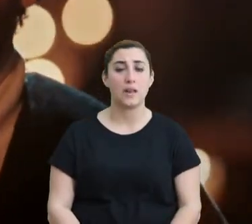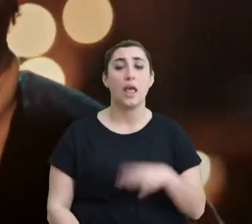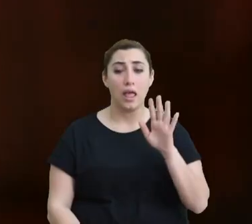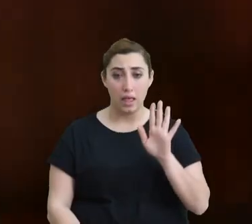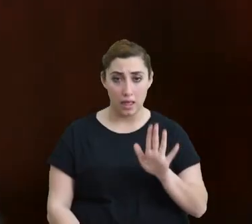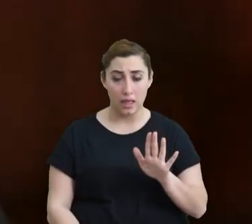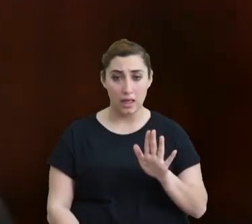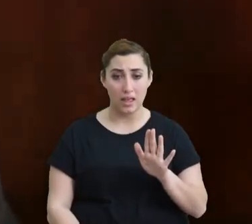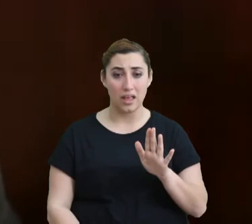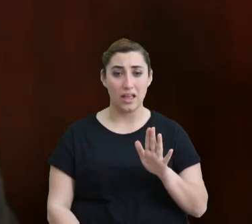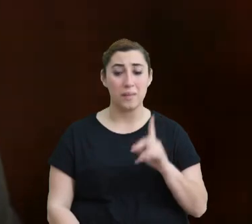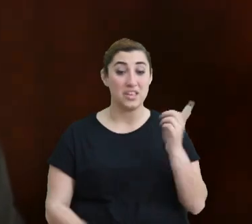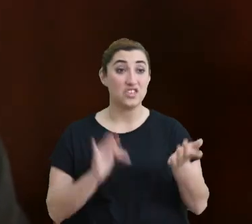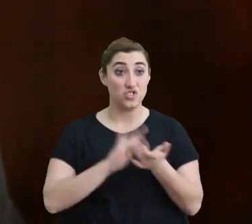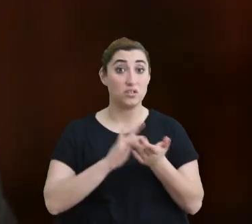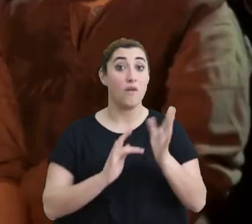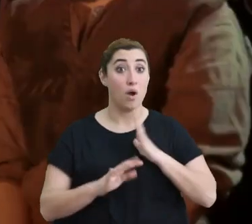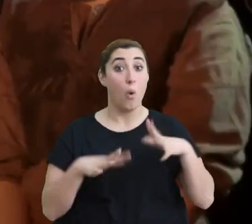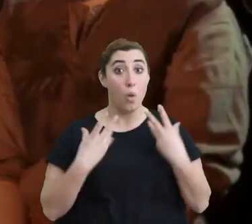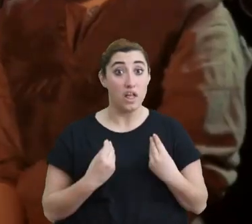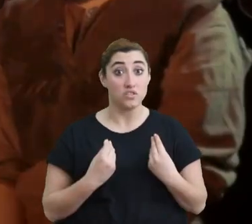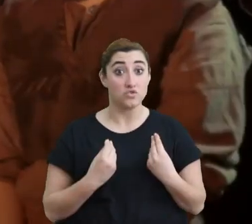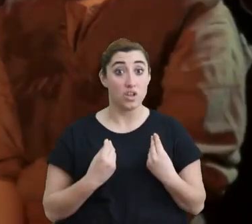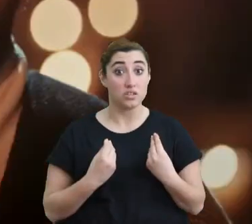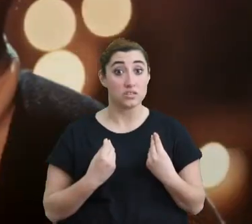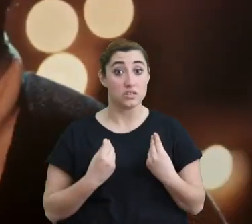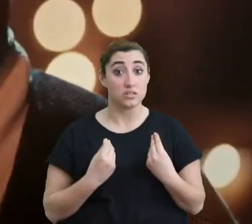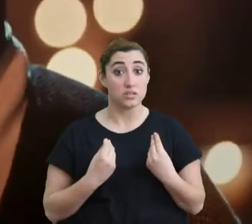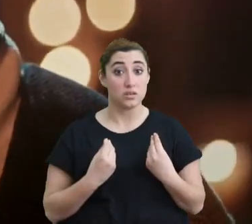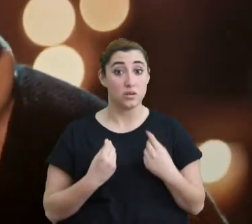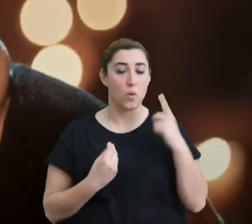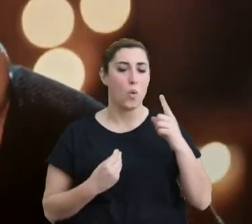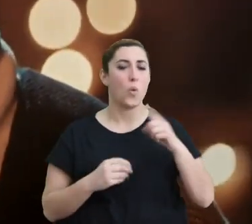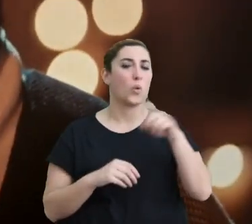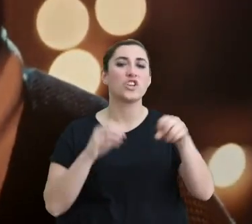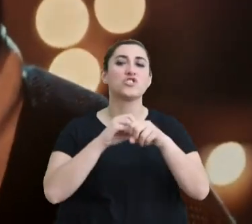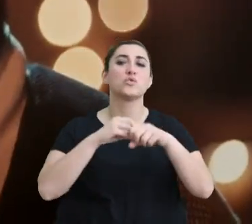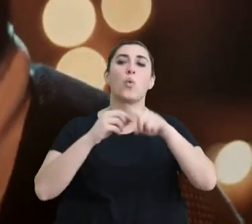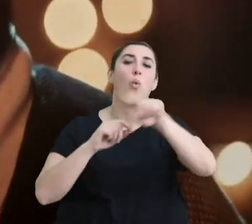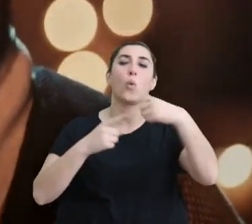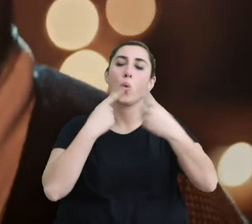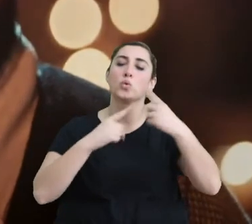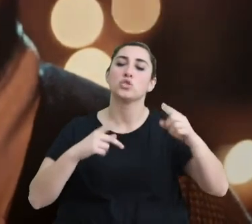He, kesilecek bir ceza var ise o mecliste kesilir.